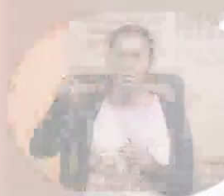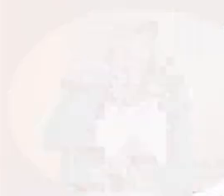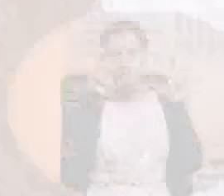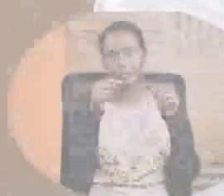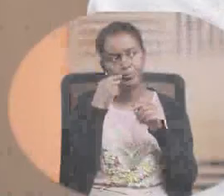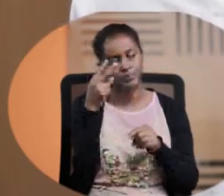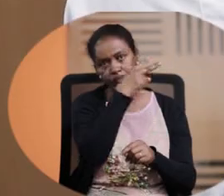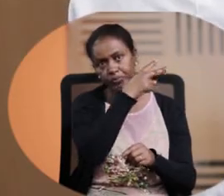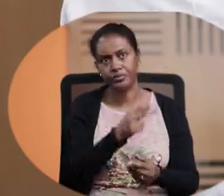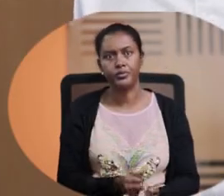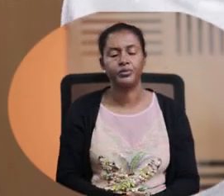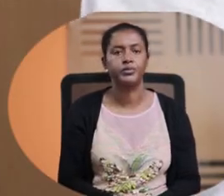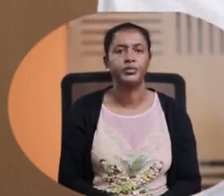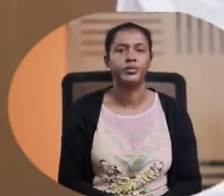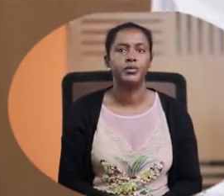fakkenyaaf